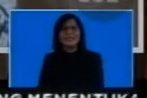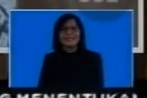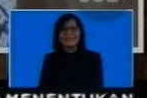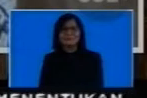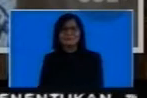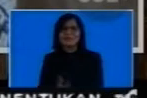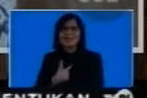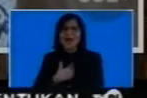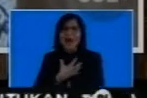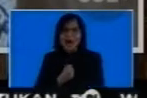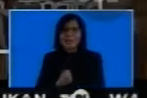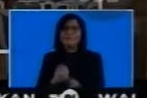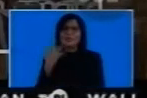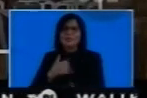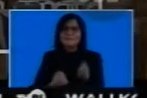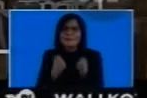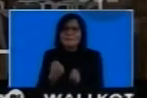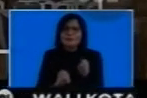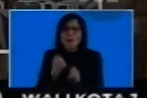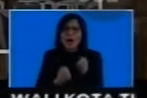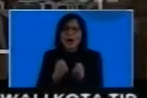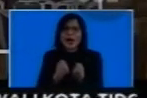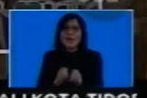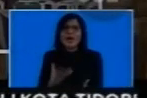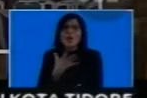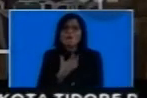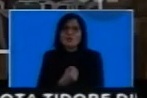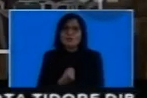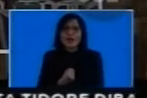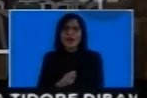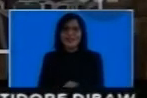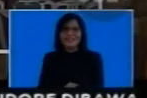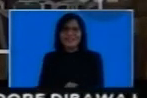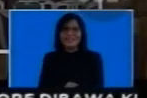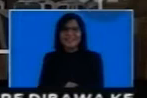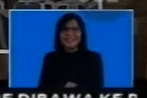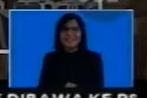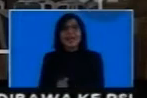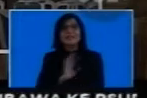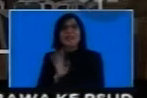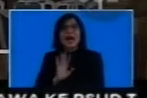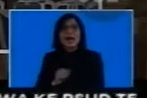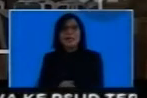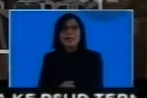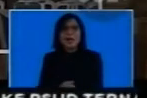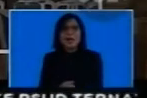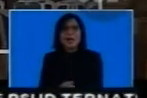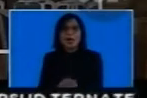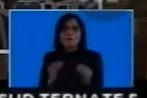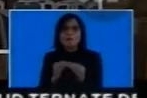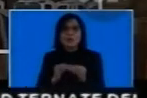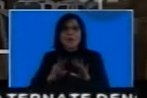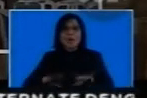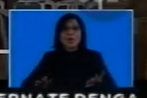saya harap mau memperjuangkan itu. Semoga tidak hanya kita membuat anak-anak yang